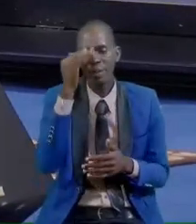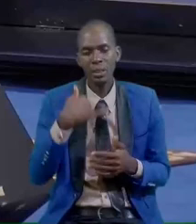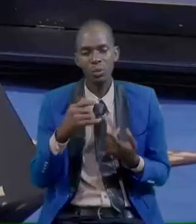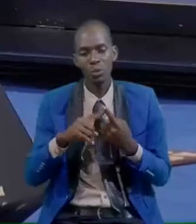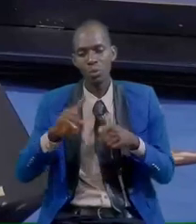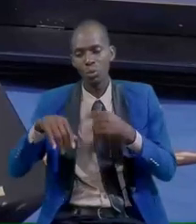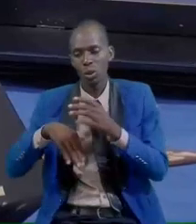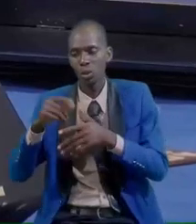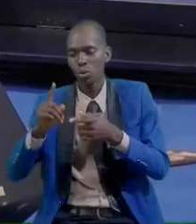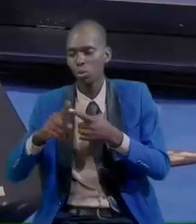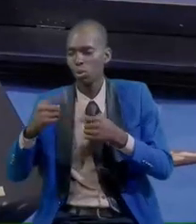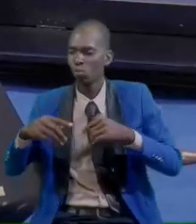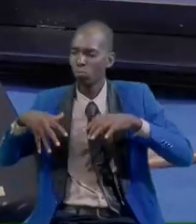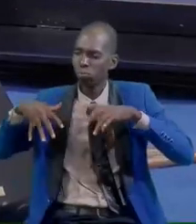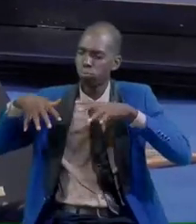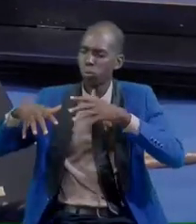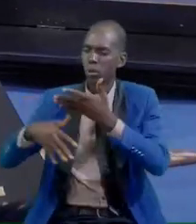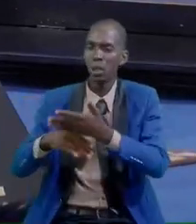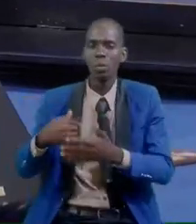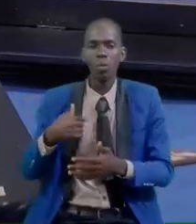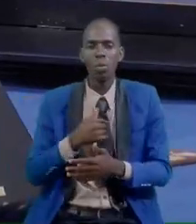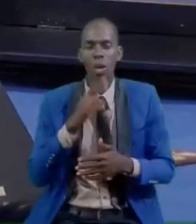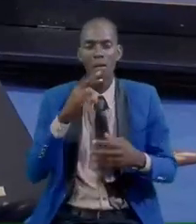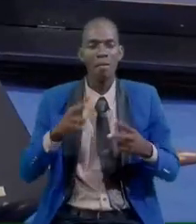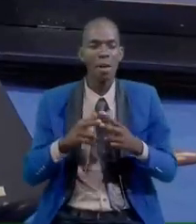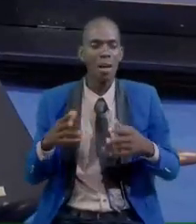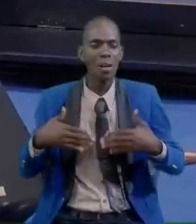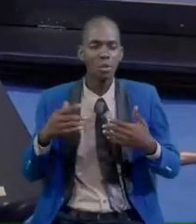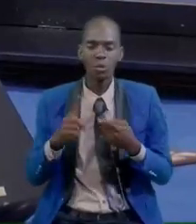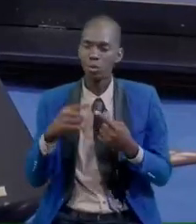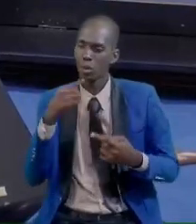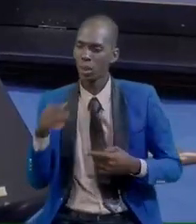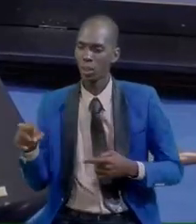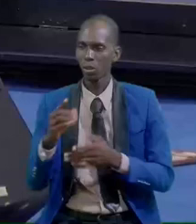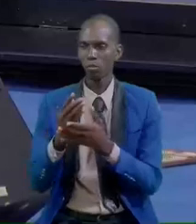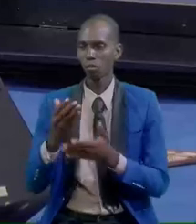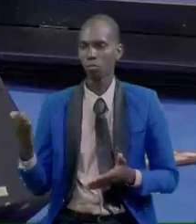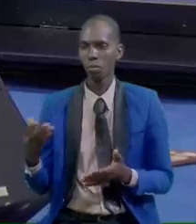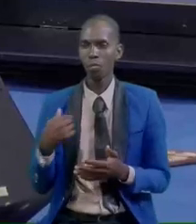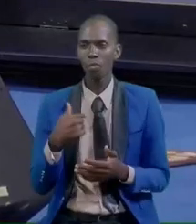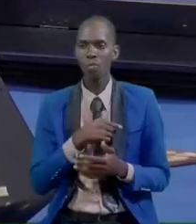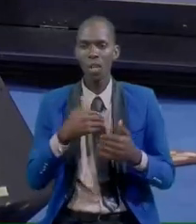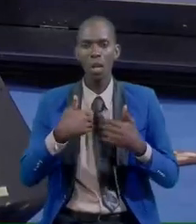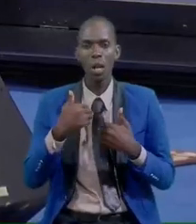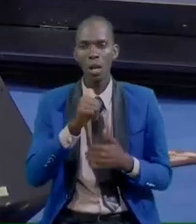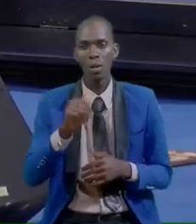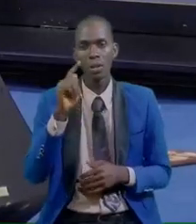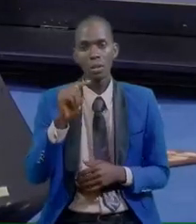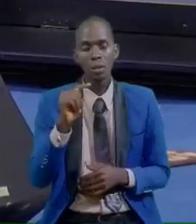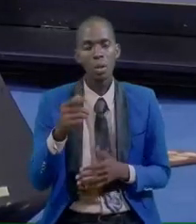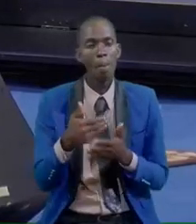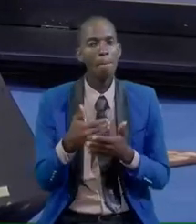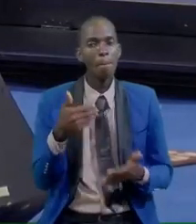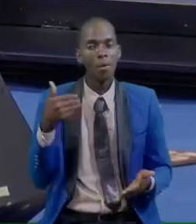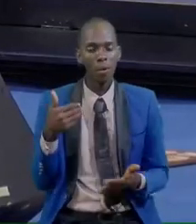la foule là. Nous sommes tellement contents parce que nous avons quelque chose à dire à la foule. Nous sommes contents parce que nous avons un témoignage à donner avant,